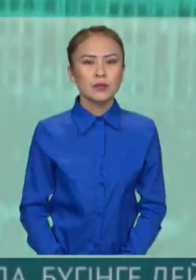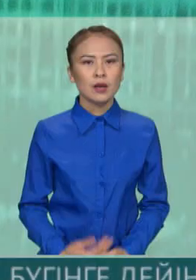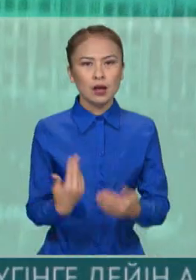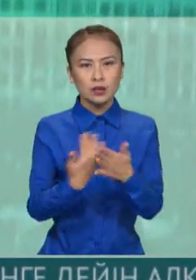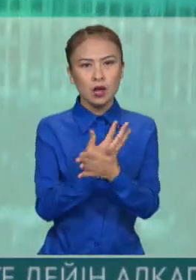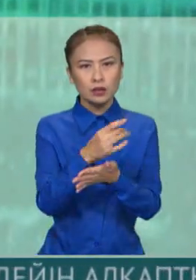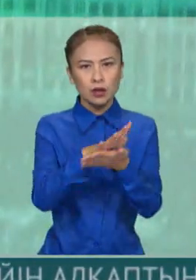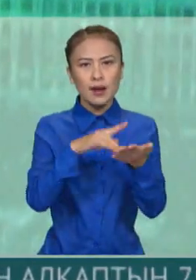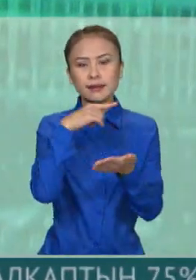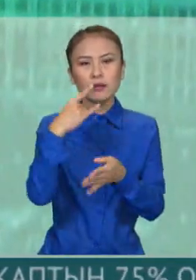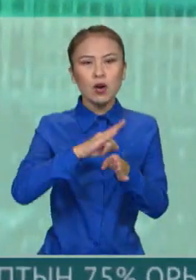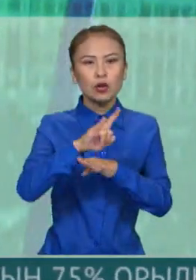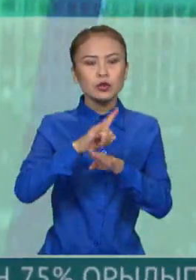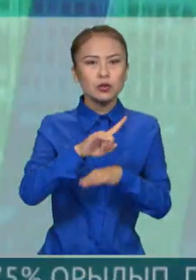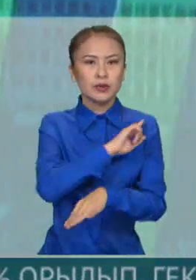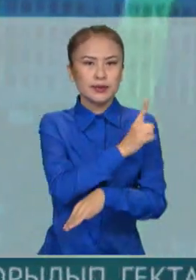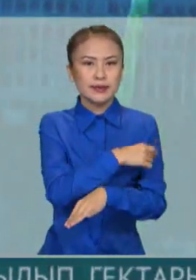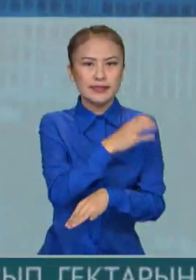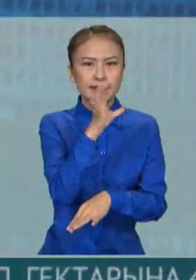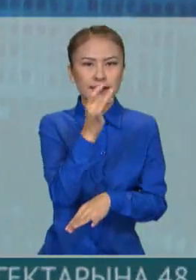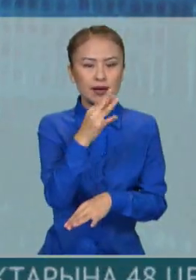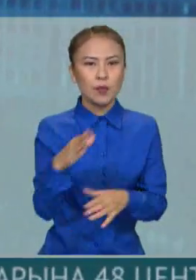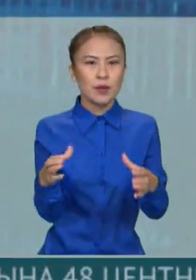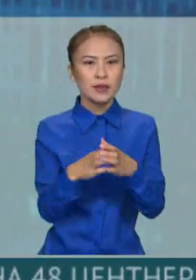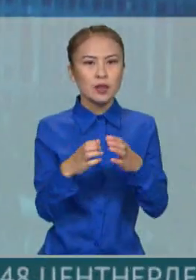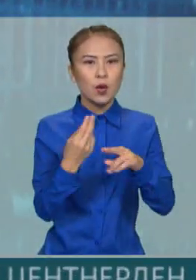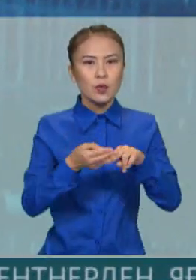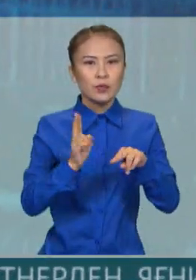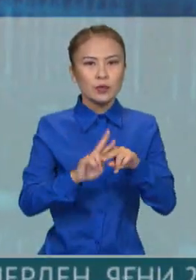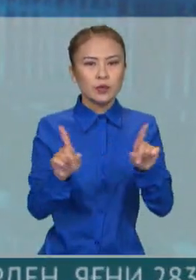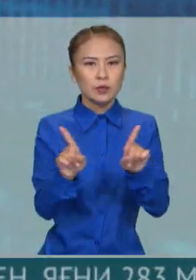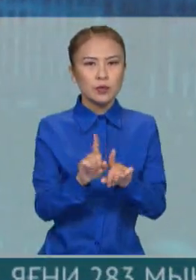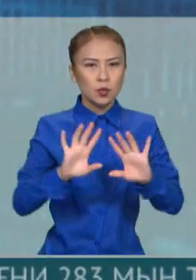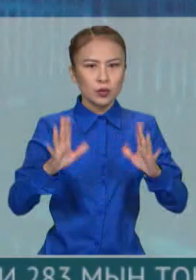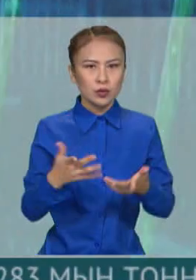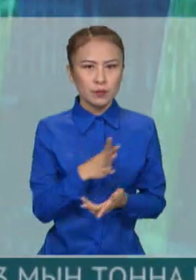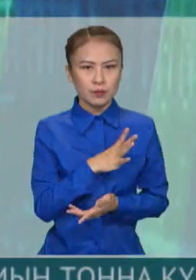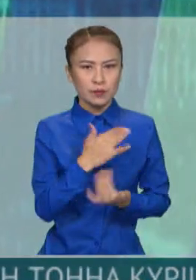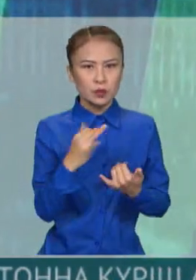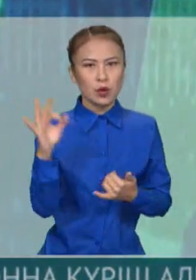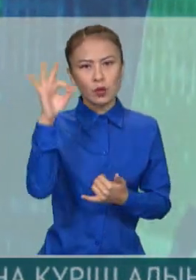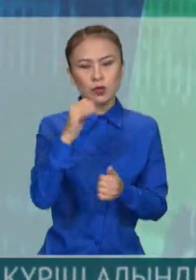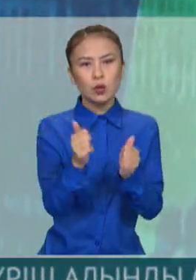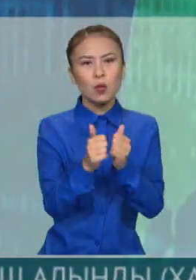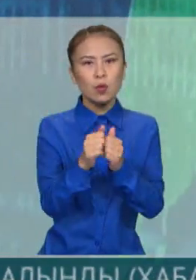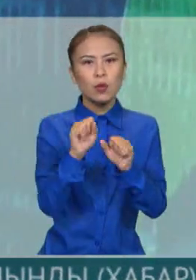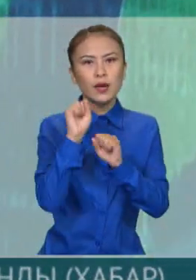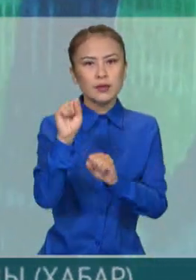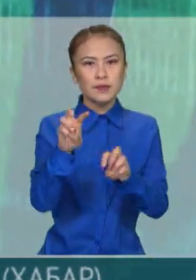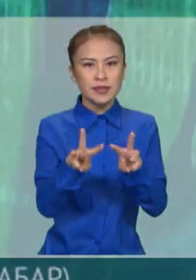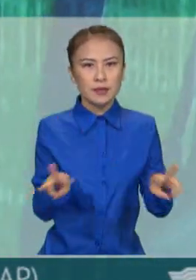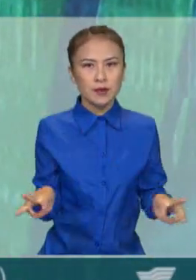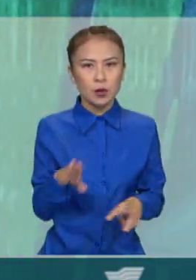қарай жалғастырамыз. Ресей әуе ғарыш күштері Сирия жеріндегі лаңкестердің нысандарына әуеден соққы жасады. Бұл туралы көрші елдің